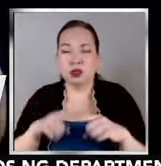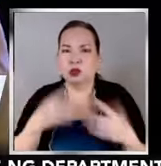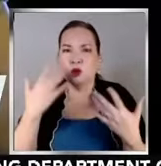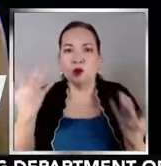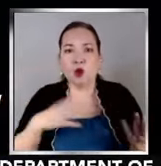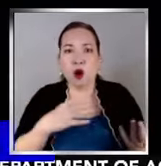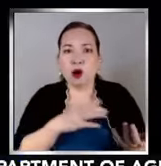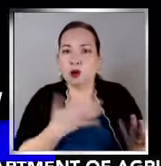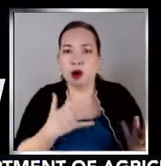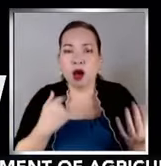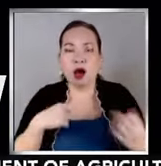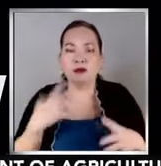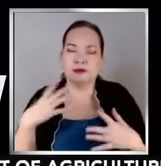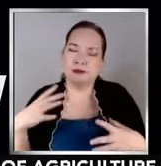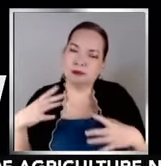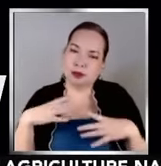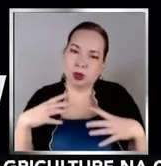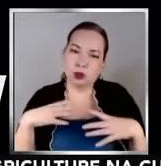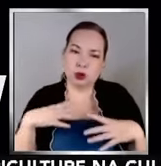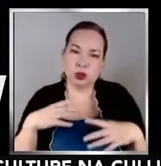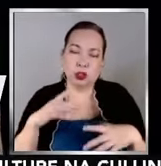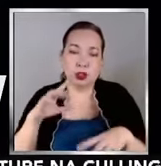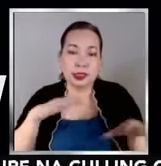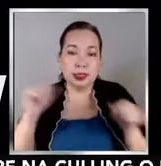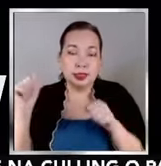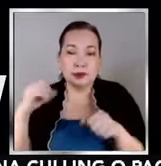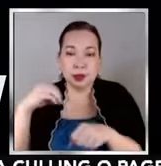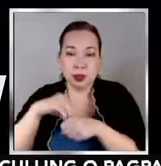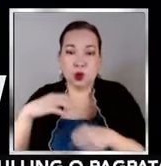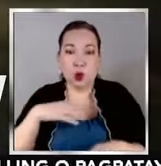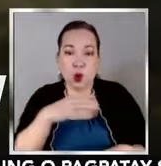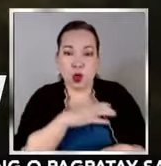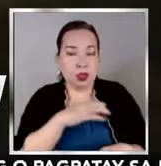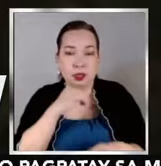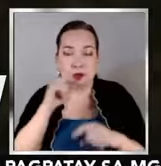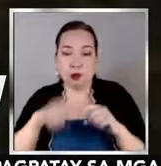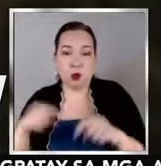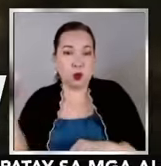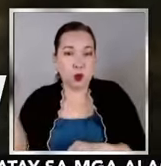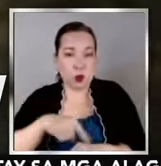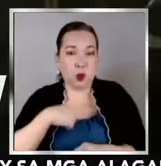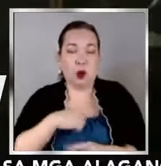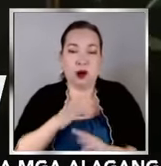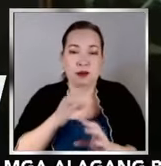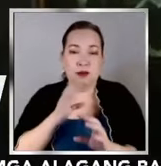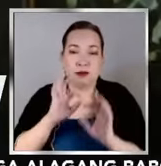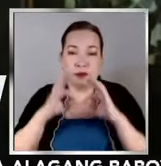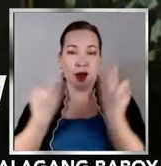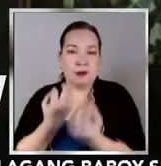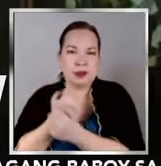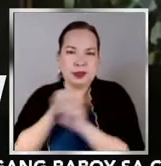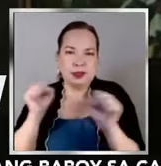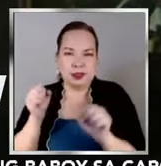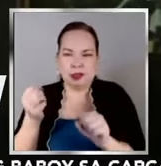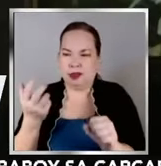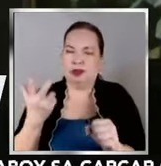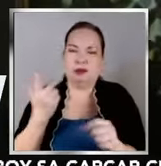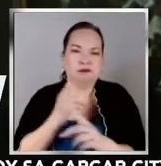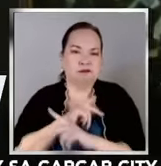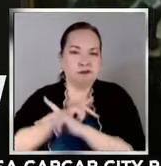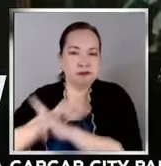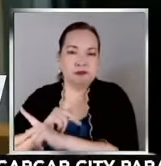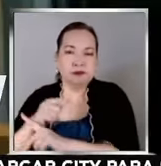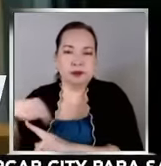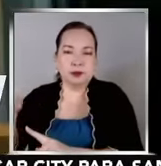sa Kongreso. Hindi nga raw ito makabalik dahil sa banta sa buhay niya at pamilya. Kailangan raw nilang makasiguro muna sa kaligtasan ng